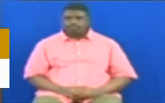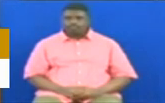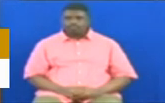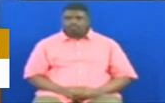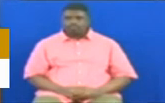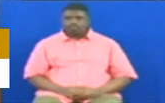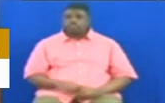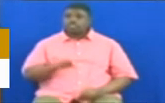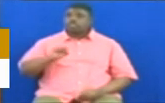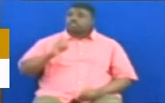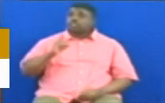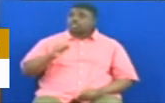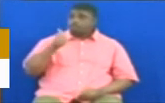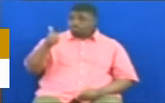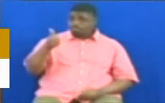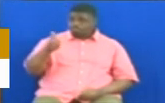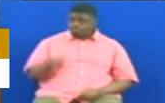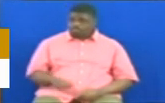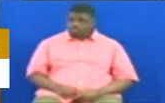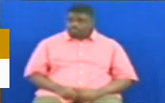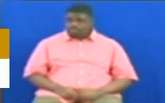Mheshimiwa Saada, nafikiri tuko sawa.